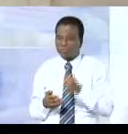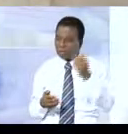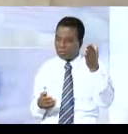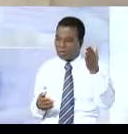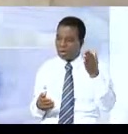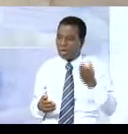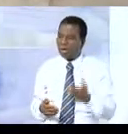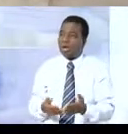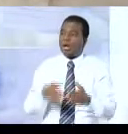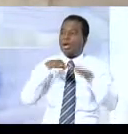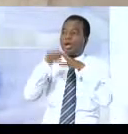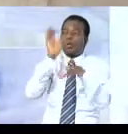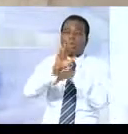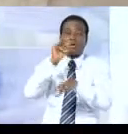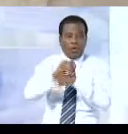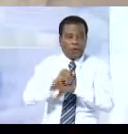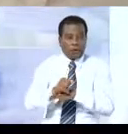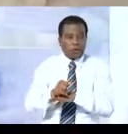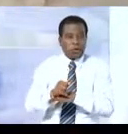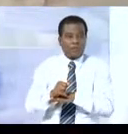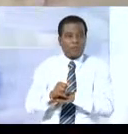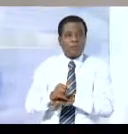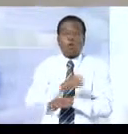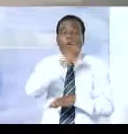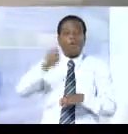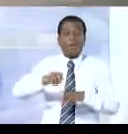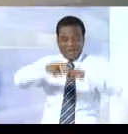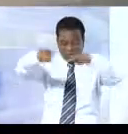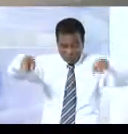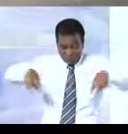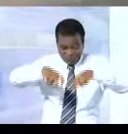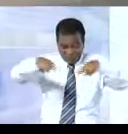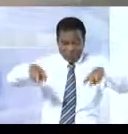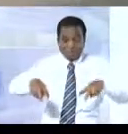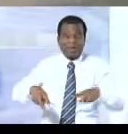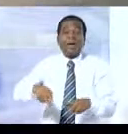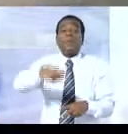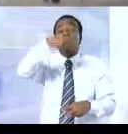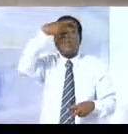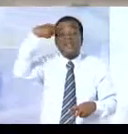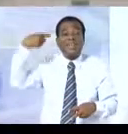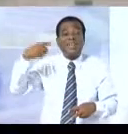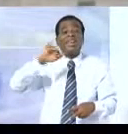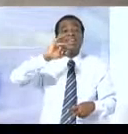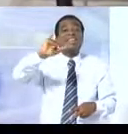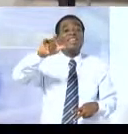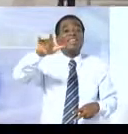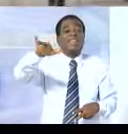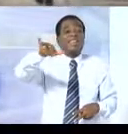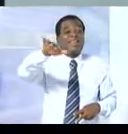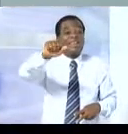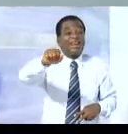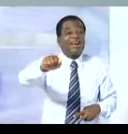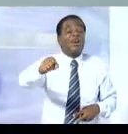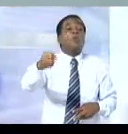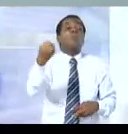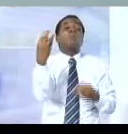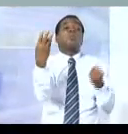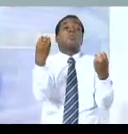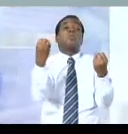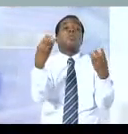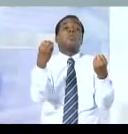Désormais, en Côte d'Ivoire, les conducteurs seront contrôlés à l'alcotest. Une nouvelle exigence que l'Office de sécurité